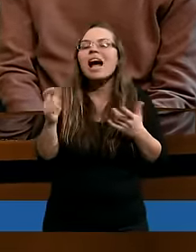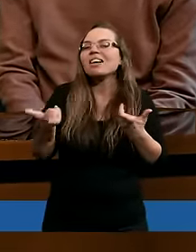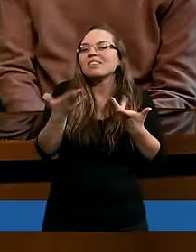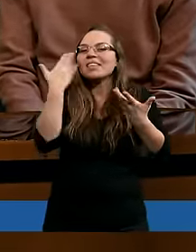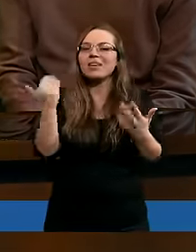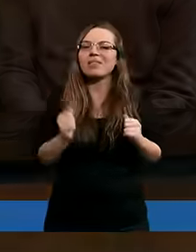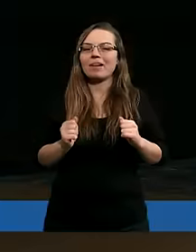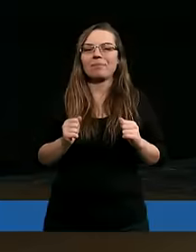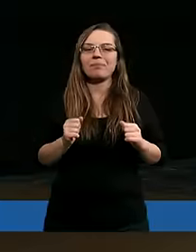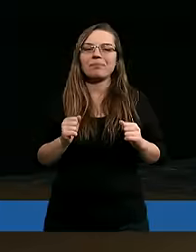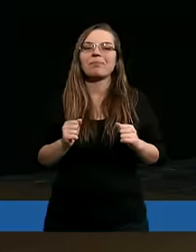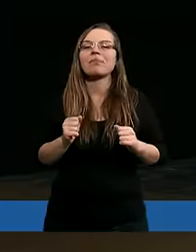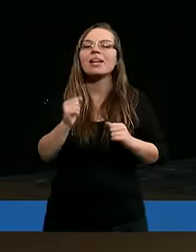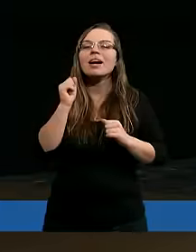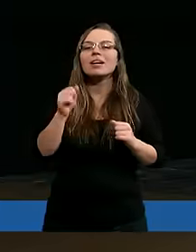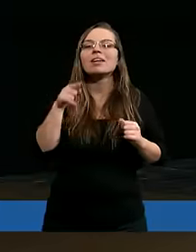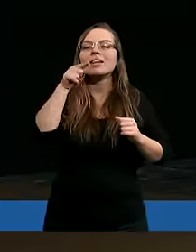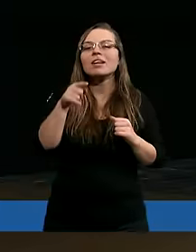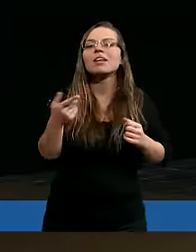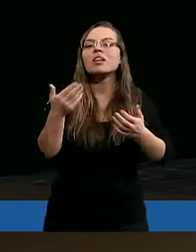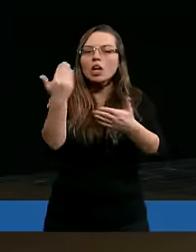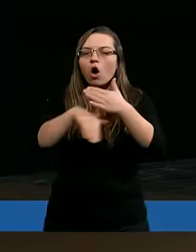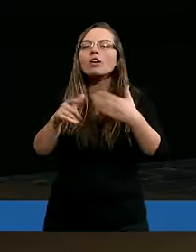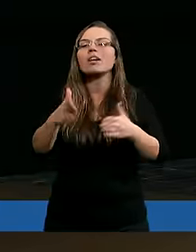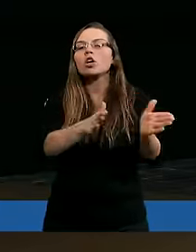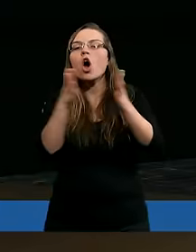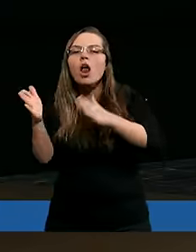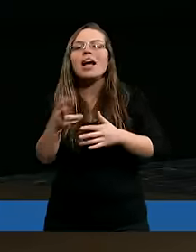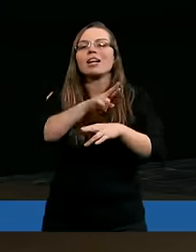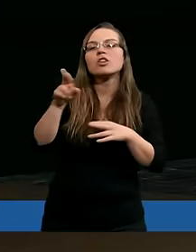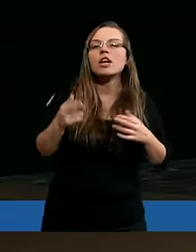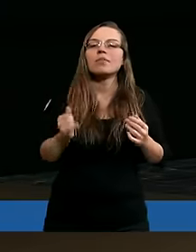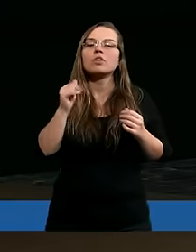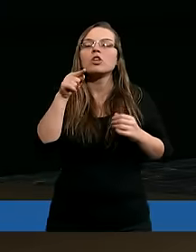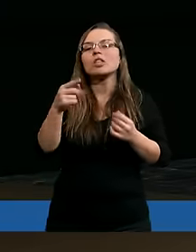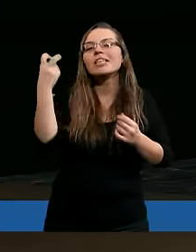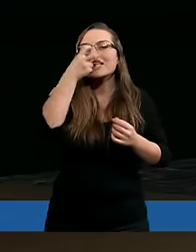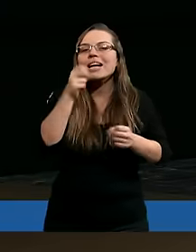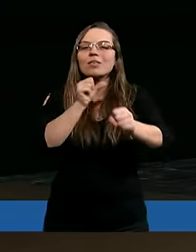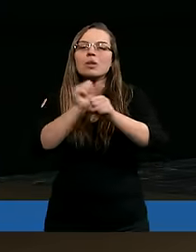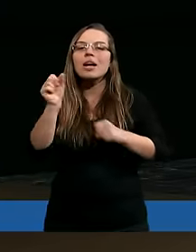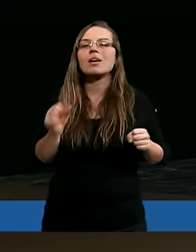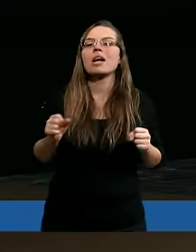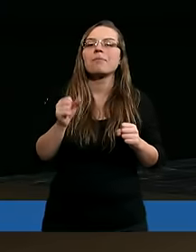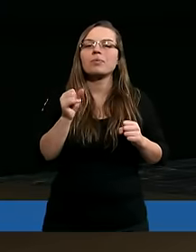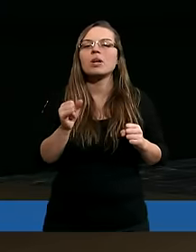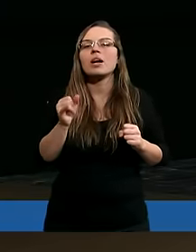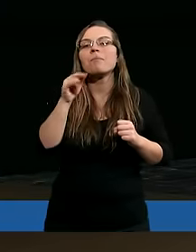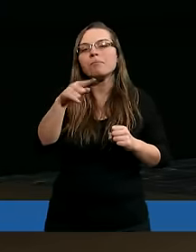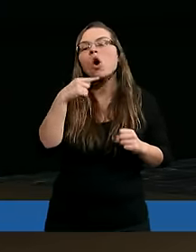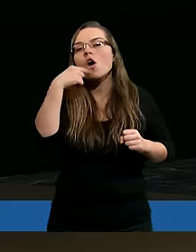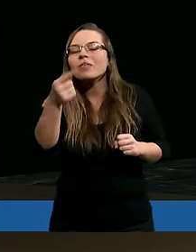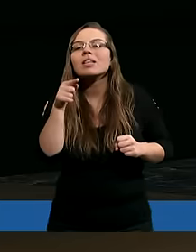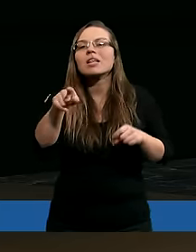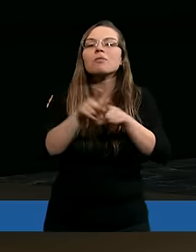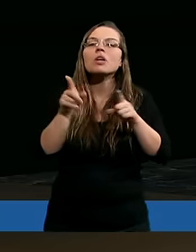pytanie. Wiemy też, że Job na końcu miał kolejne dzieci i mnie interesuje też, czy te dzieci miał z